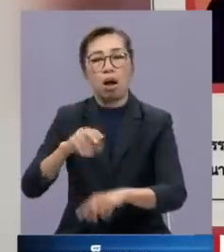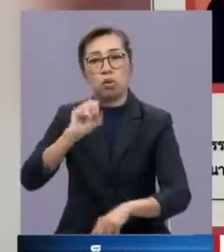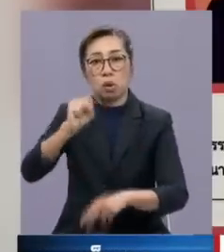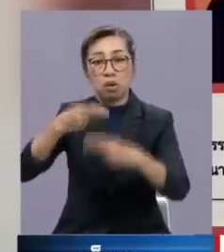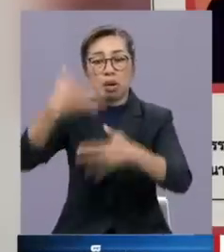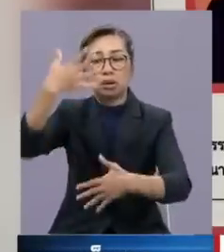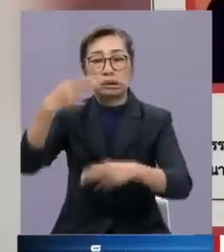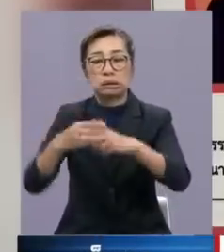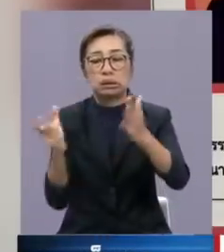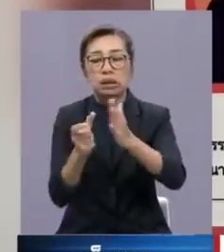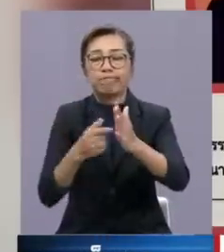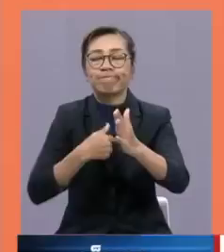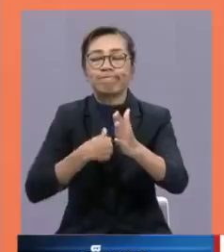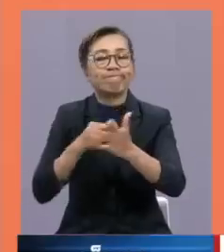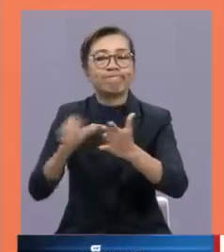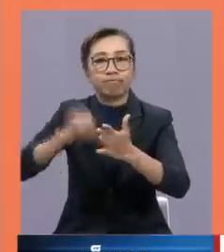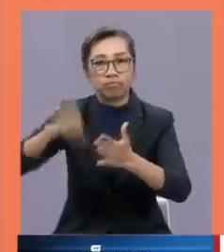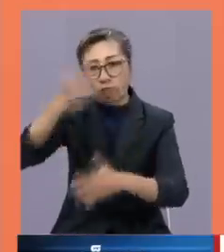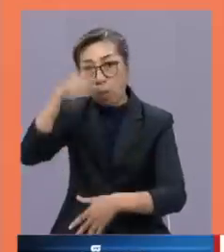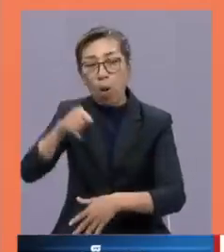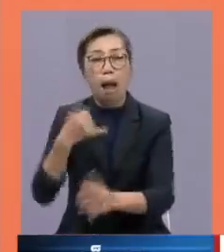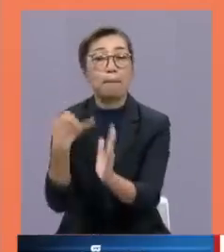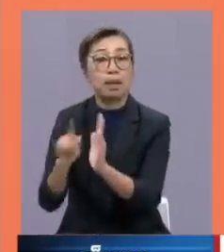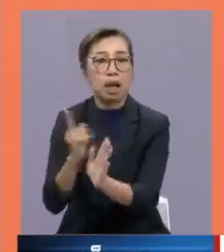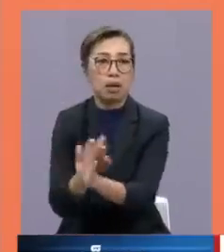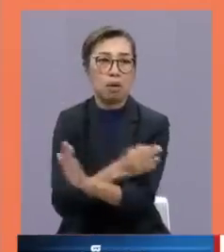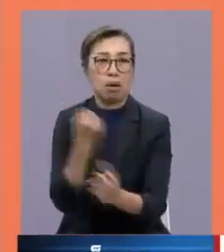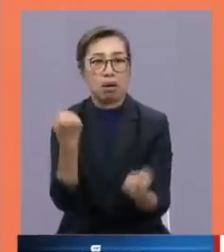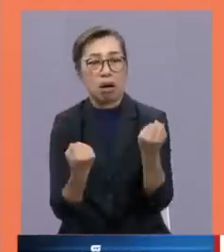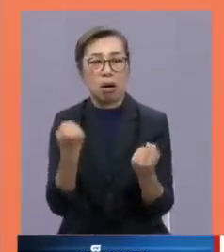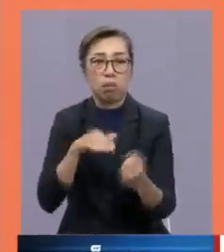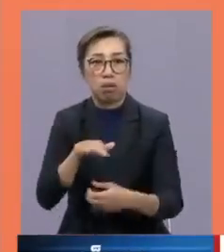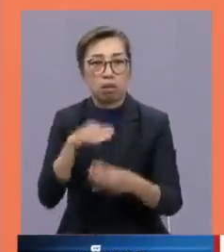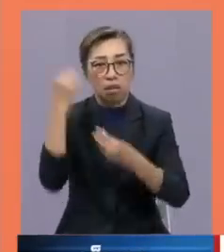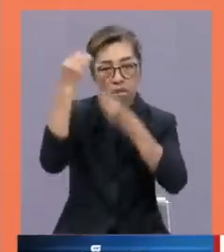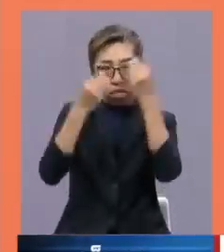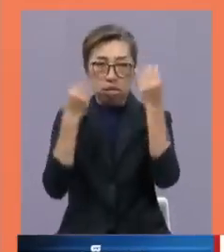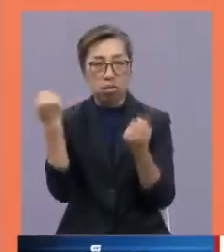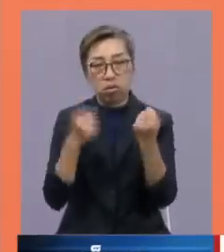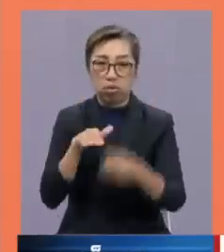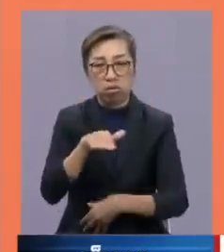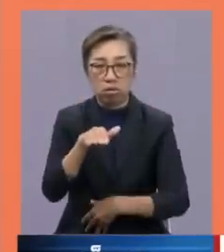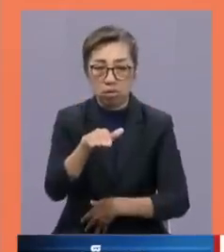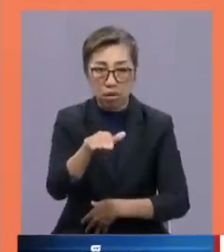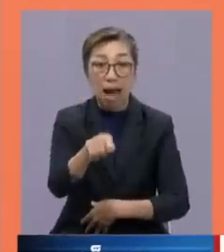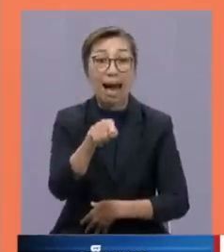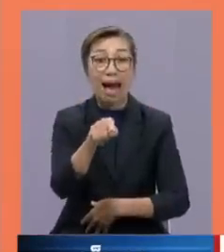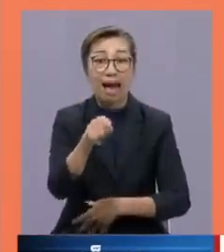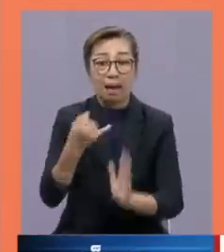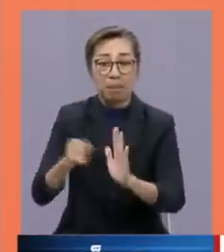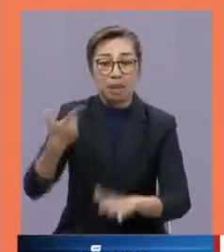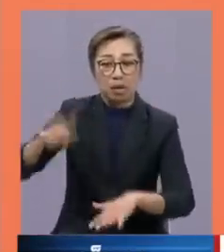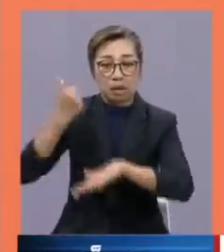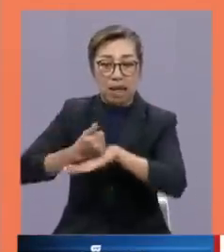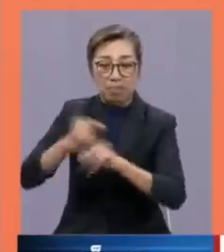ดชอบในกรณีที่ถูกดำเนินคดีข้อหาเมาแล้วขับนะครับซึ่งในทางอาญาเนี่ยดำเนินการเสร็จสิ้นไปแล้วศาลก็มีคำสั่งออกไปแล้วด้วย